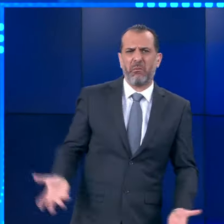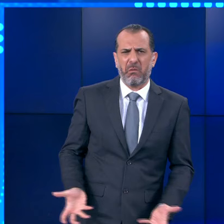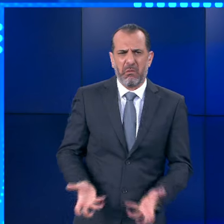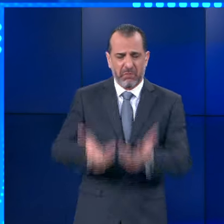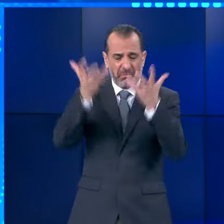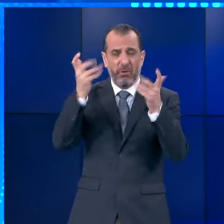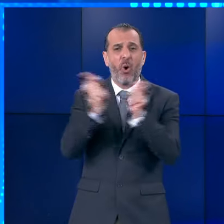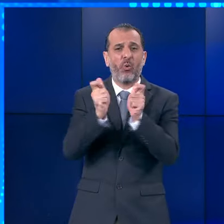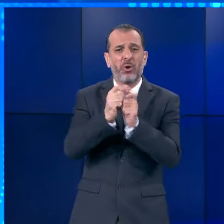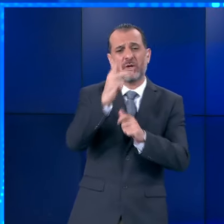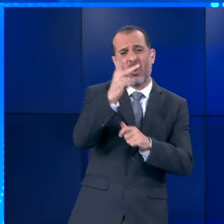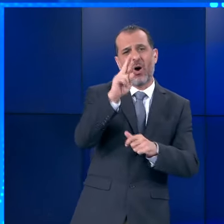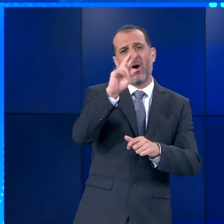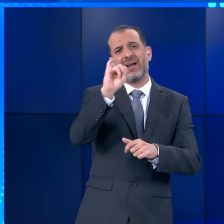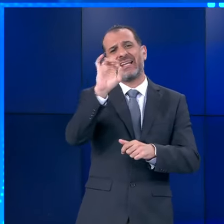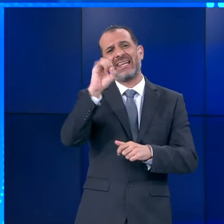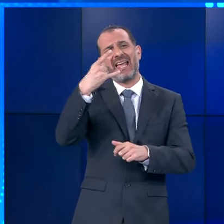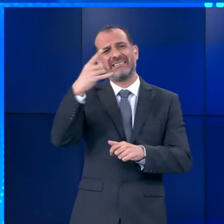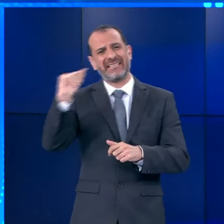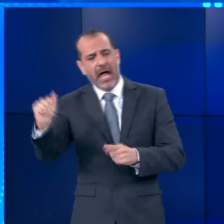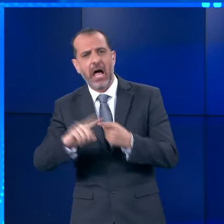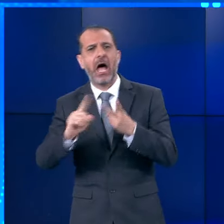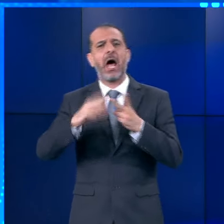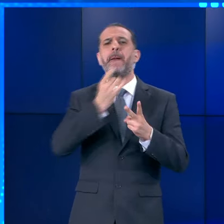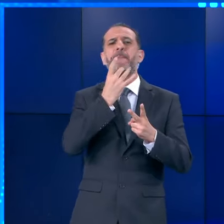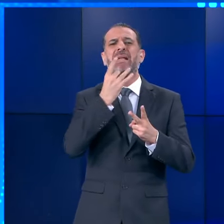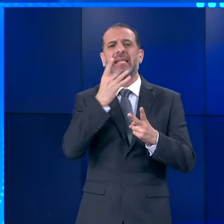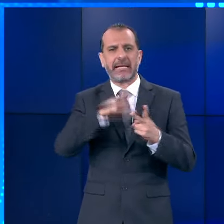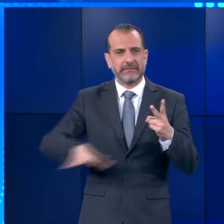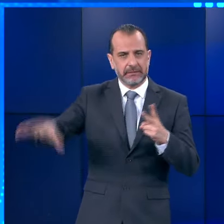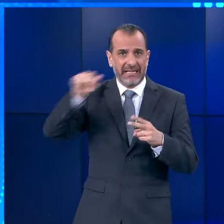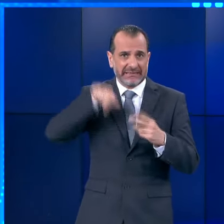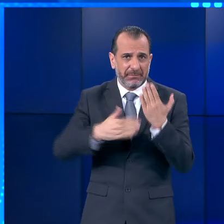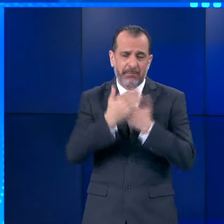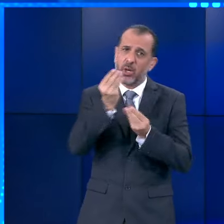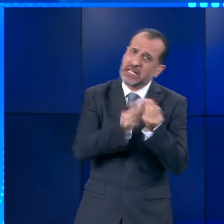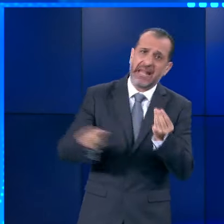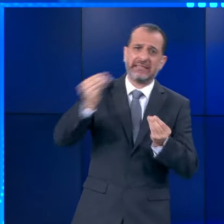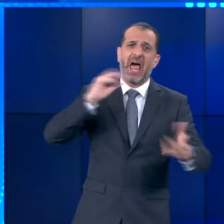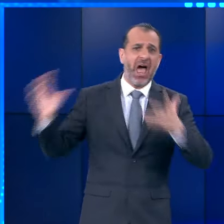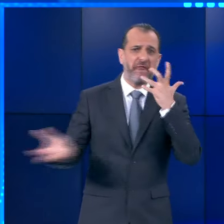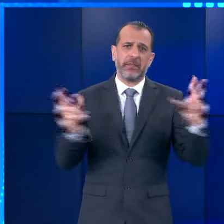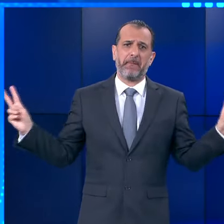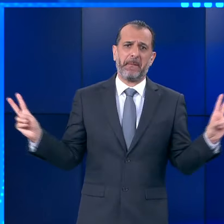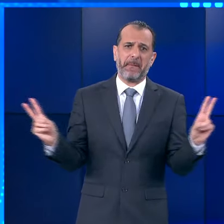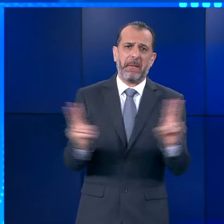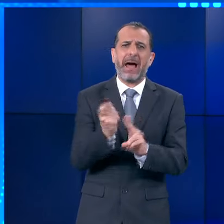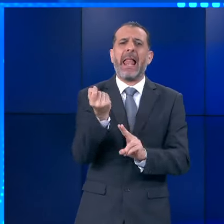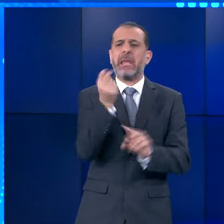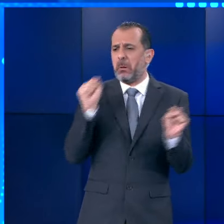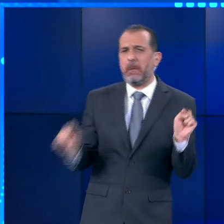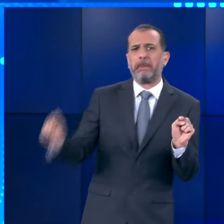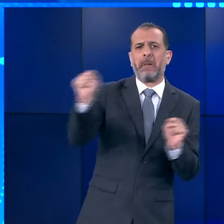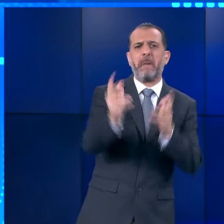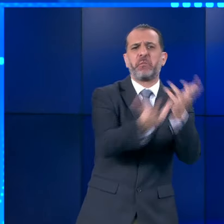μια καλή μέρα για την πολύπαθη περιοχή, καθώς οι φλόγες έχουν περιοριστεί και πλέον υπάρχουν μόνο κάποιες διάσπαρτες αιστείες.